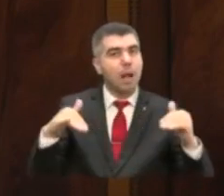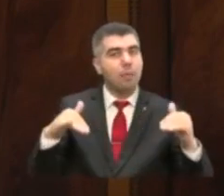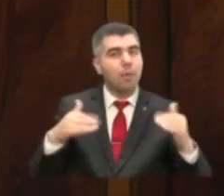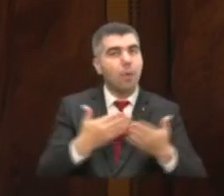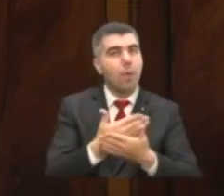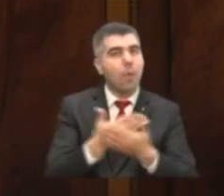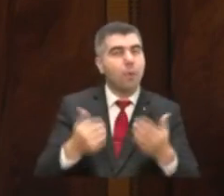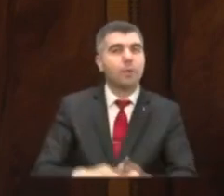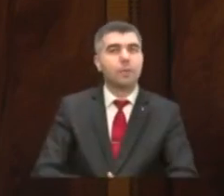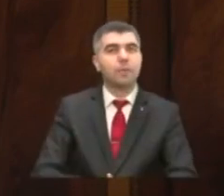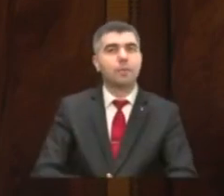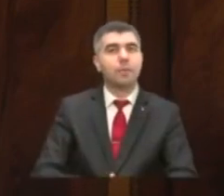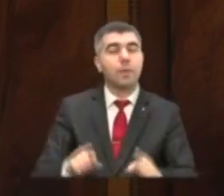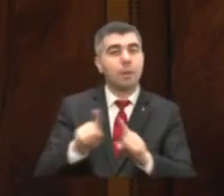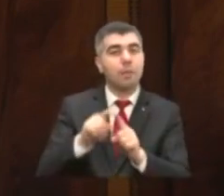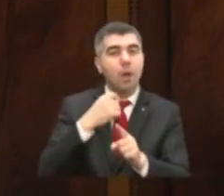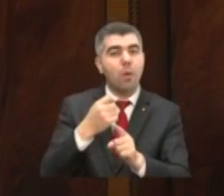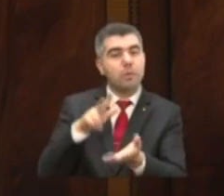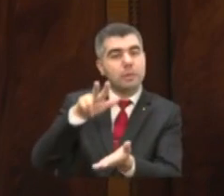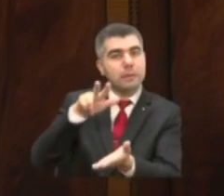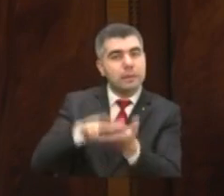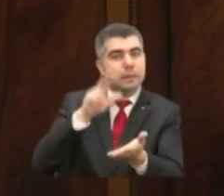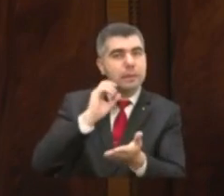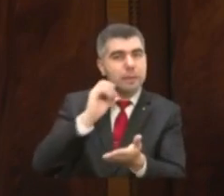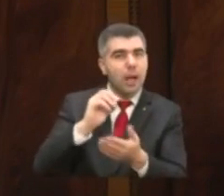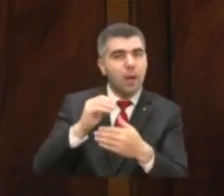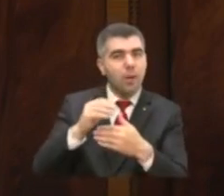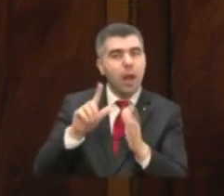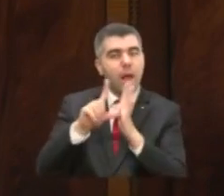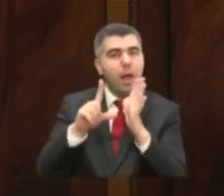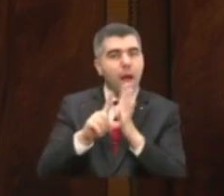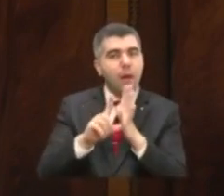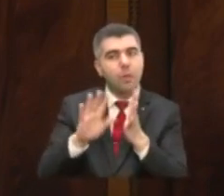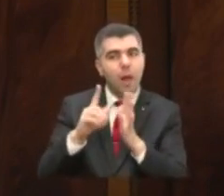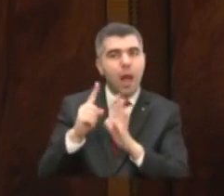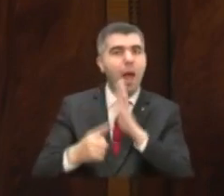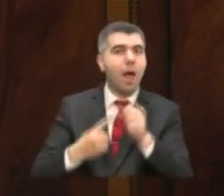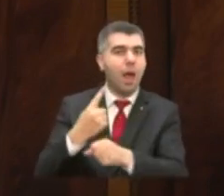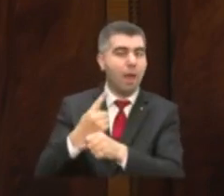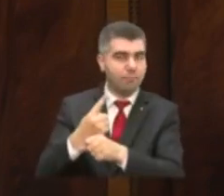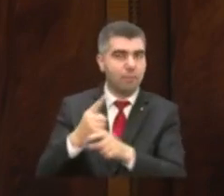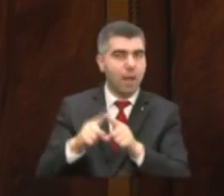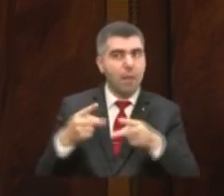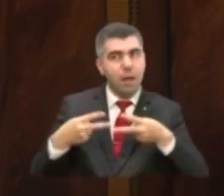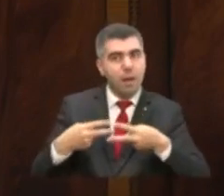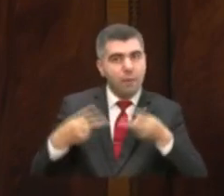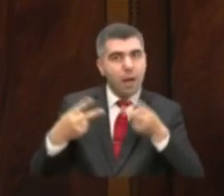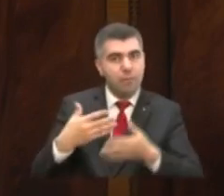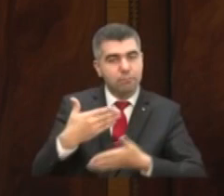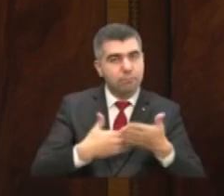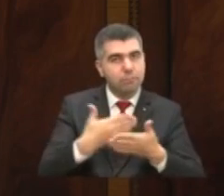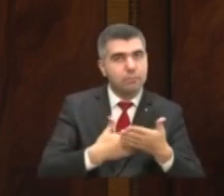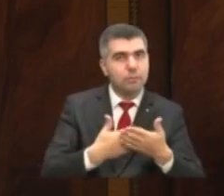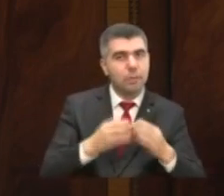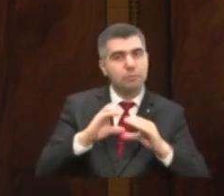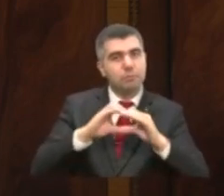المستشارين لأنهم صادقوا على القانون في وقت سابق منذ حوالي سنة، والآن خرجت المراسم العامة لأن غادي تبدأ المشاورات، فإحنا غادي